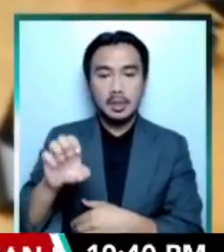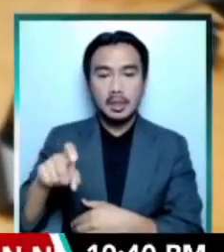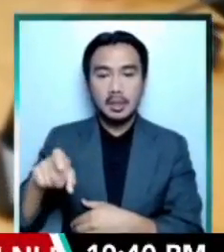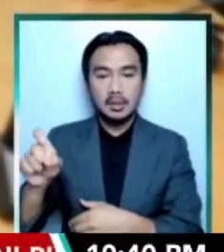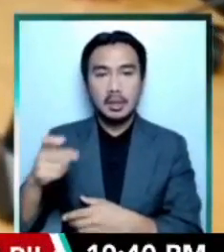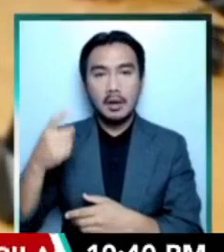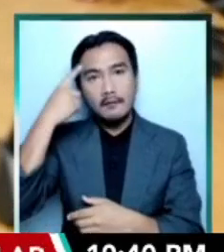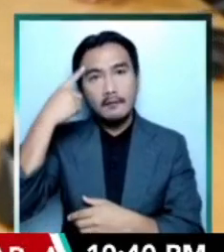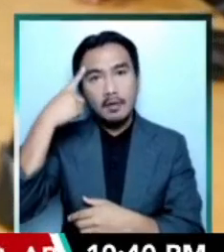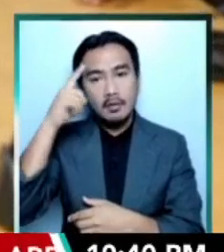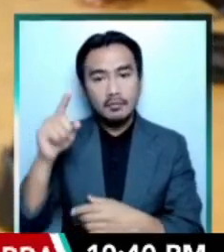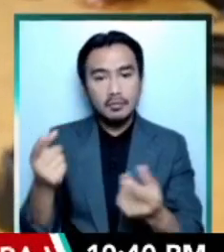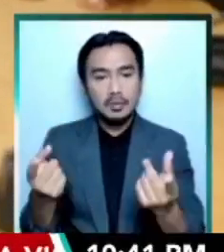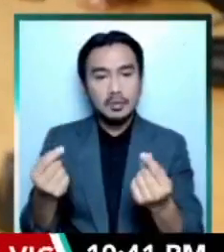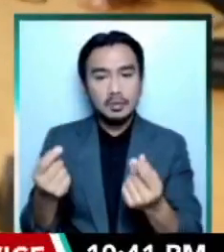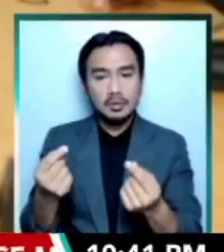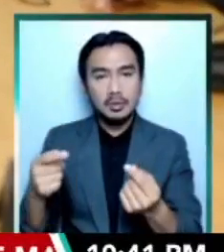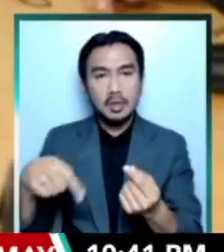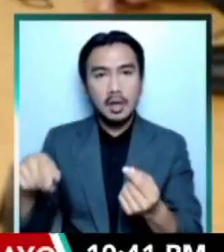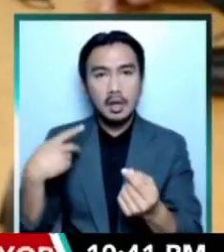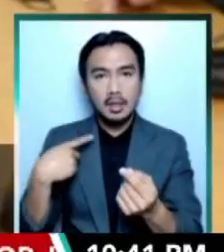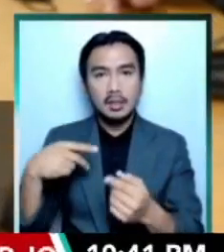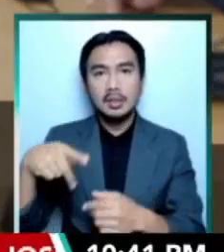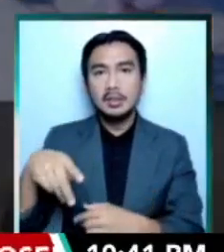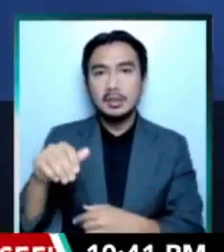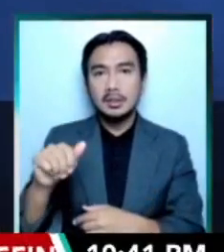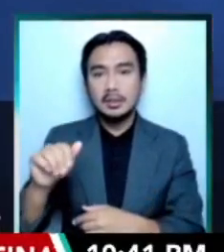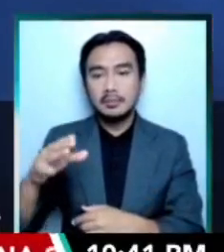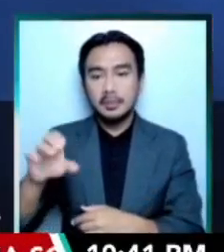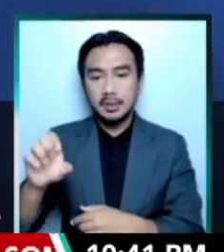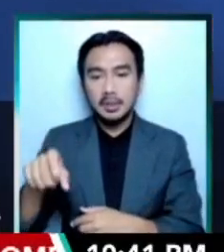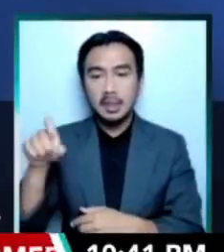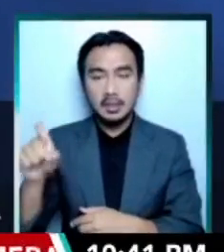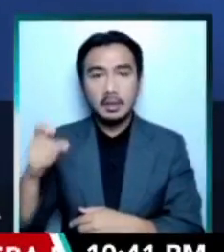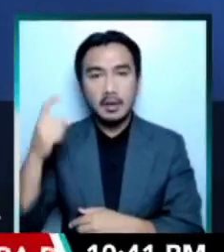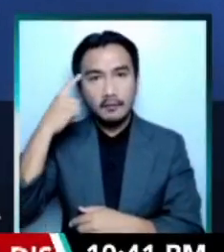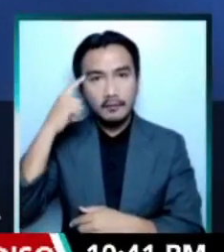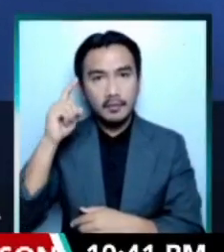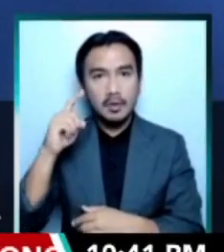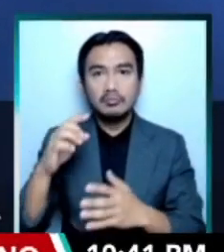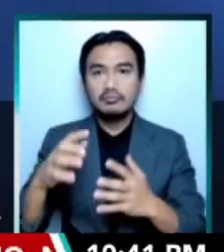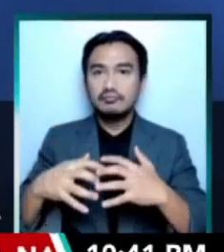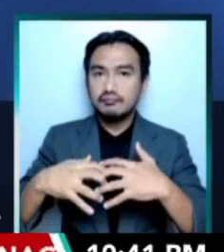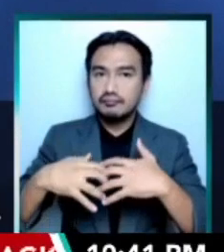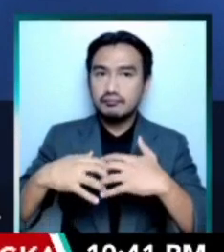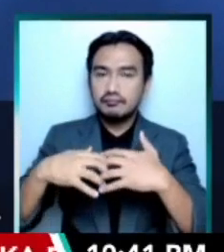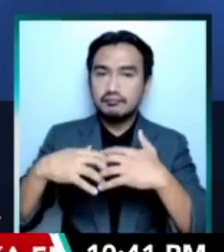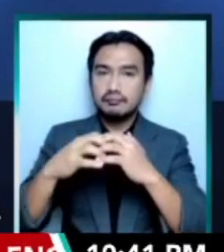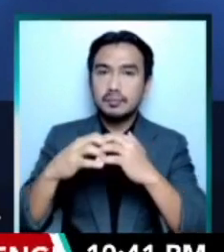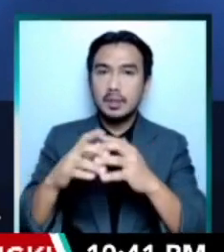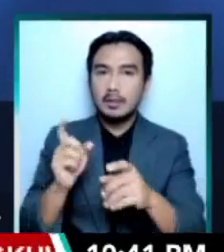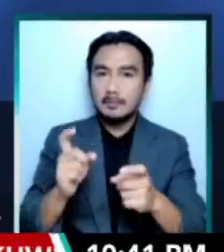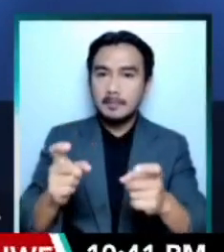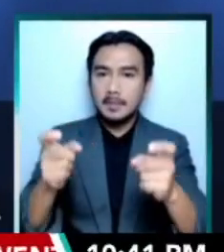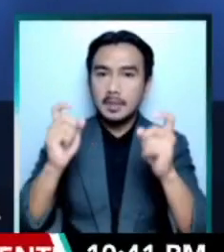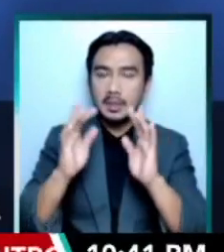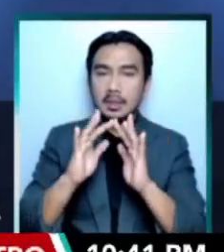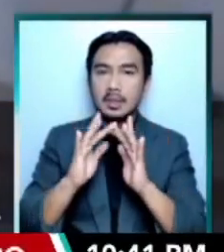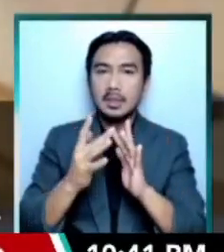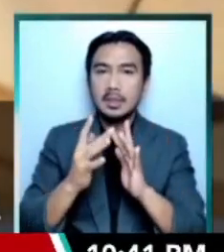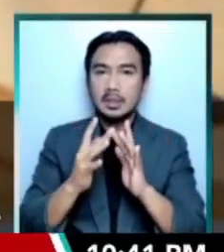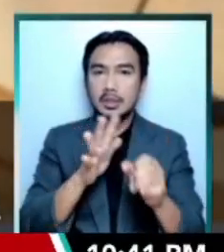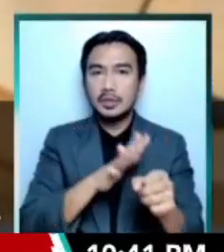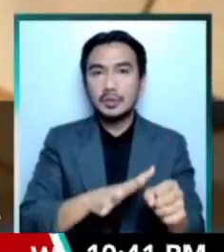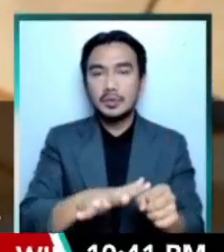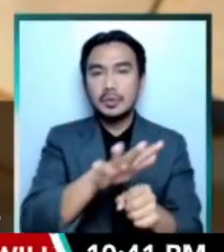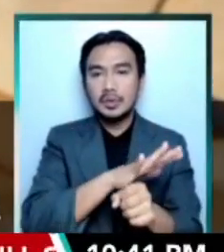sa pagtutulungan ng SpaceX at Manila LGU sa pag-aayos at pagpapabilis ng internet connection sa lungsod sa pamamagitan